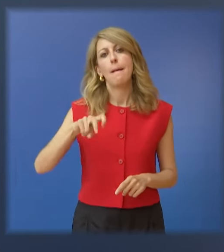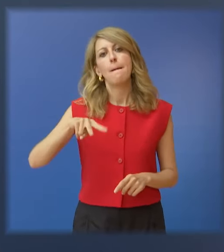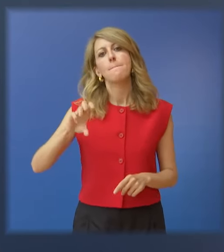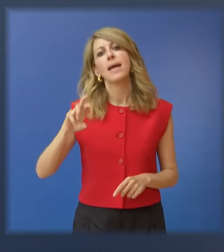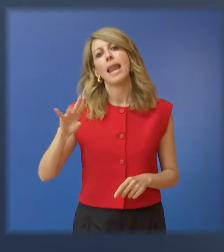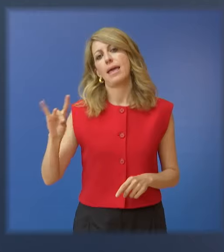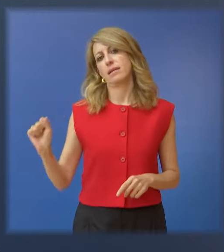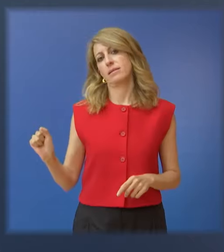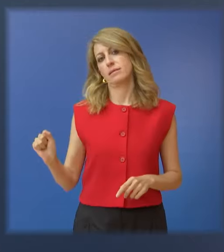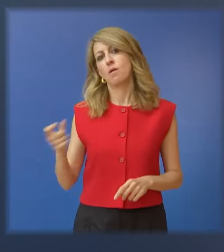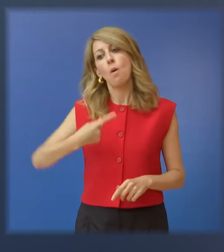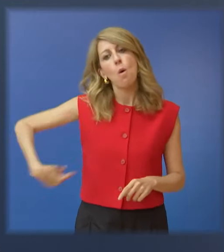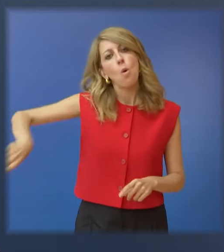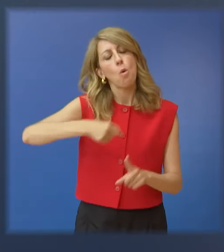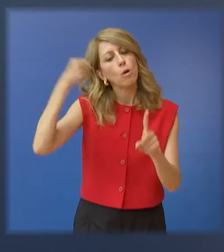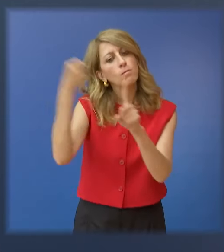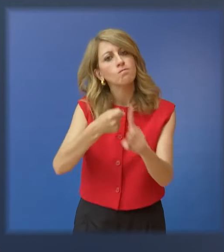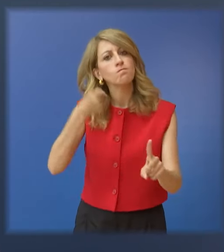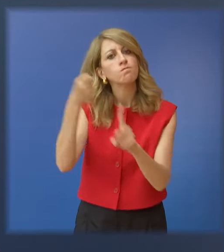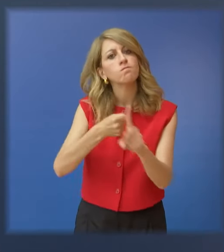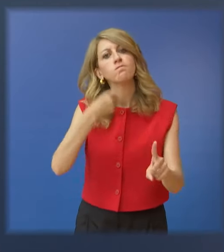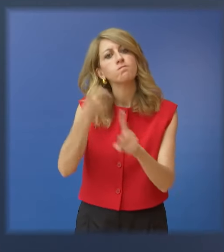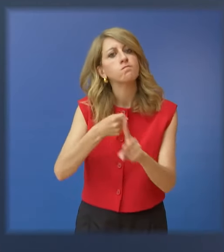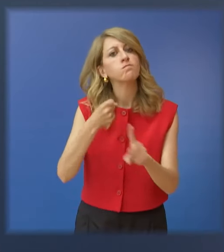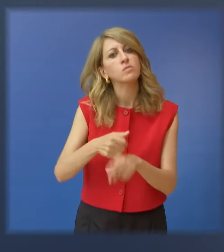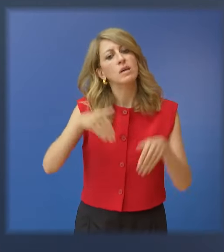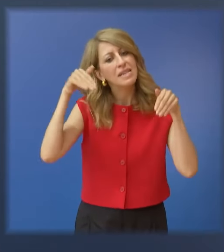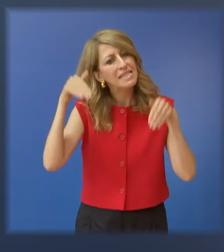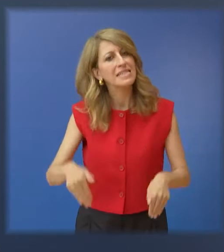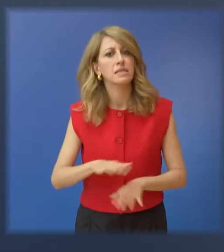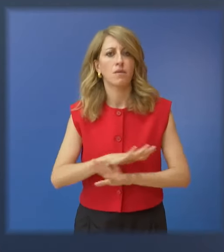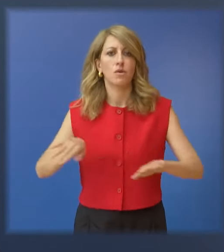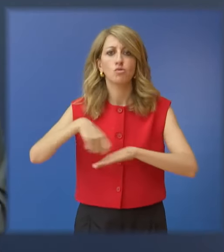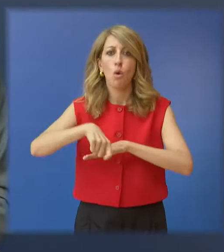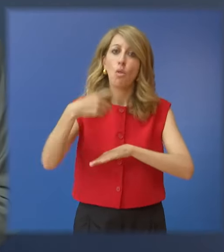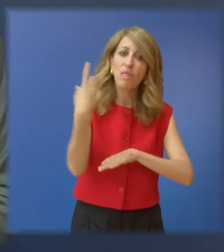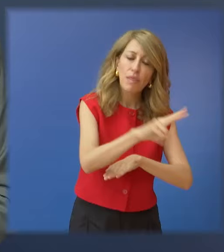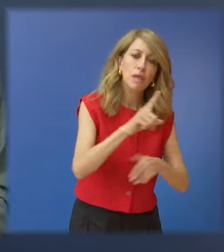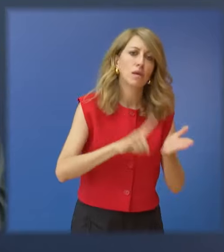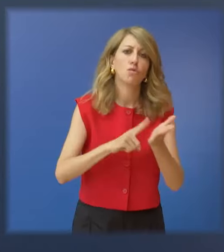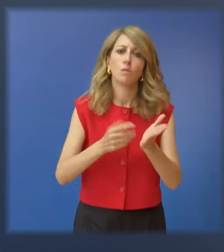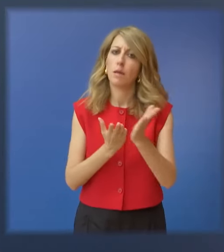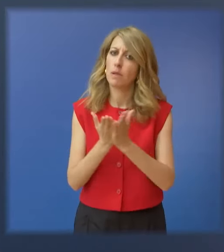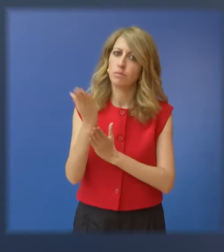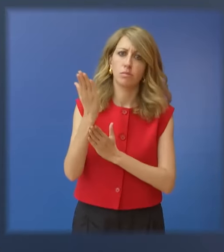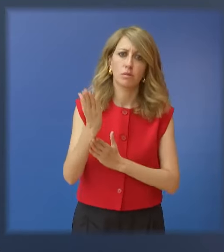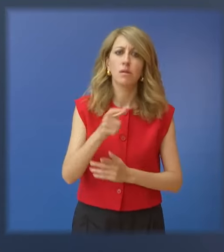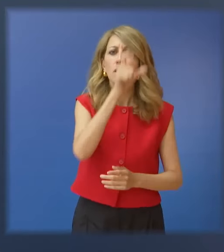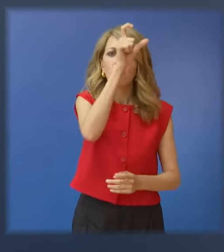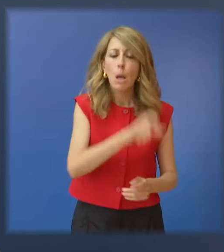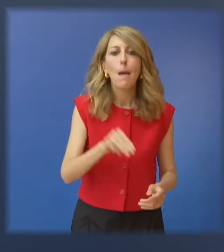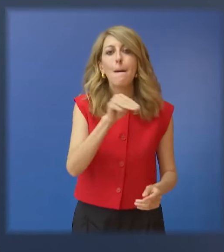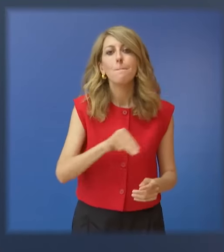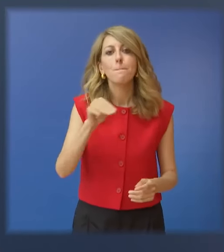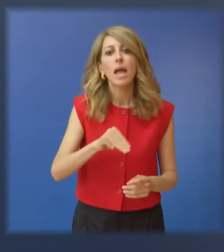θέλουν να έχουν σεβασμό στο τεκμήριο αθωότητας και σε μία δίκαιη δίκη είναι ο νόμιμα εκλεγμένος δήμαρχος χιμάρας που δεν